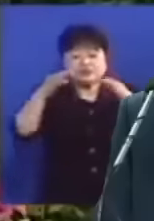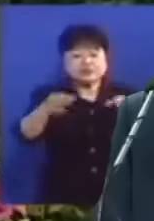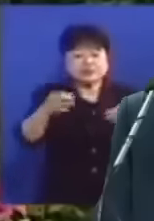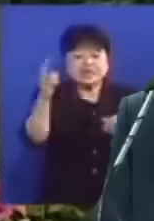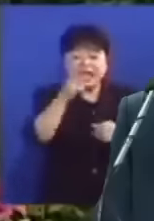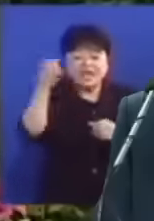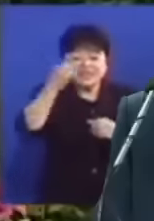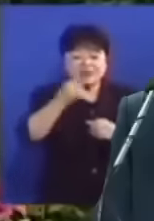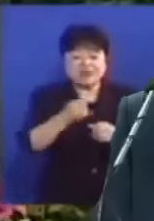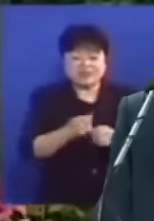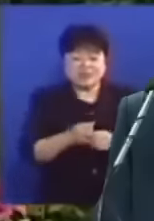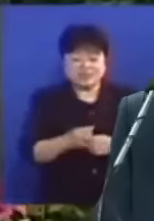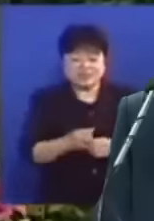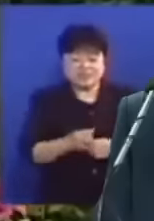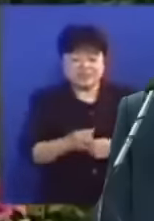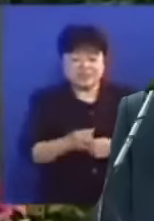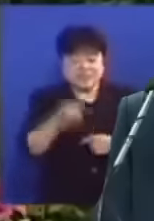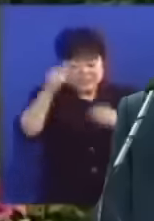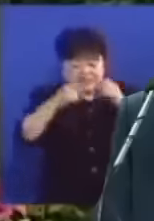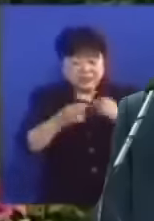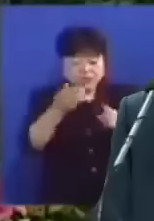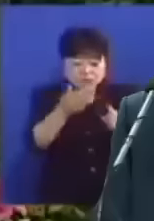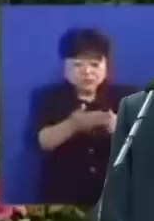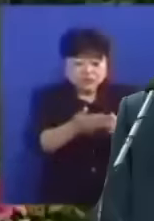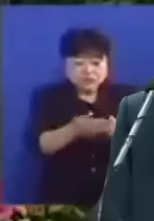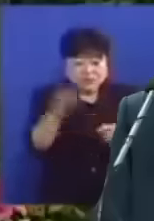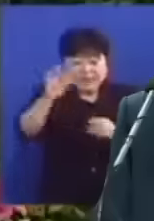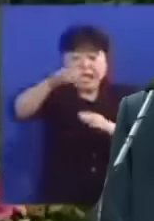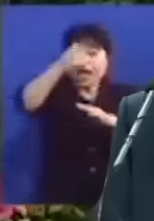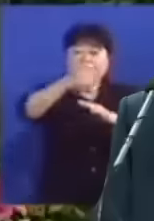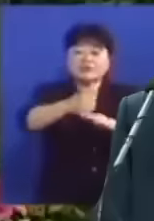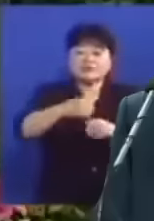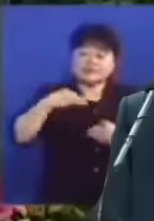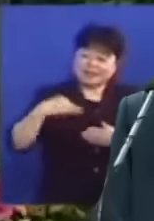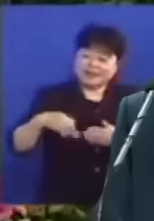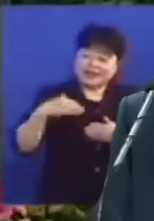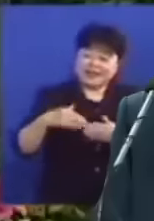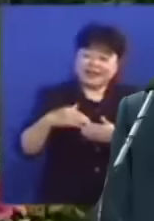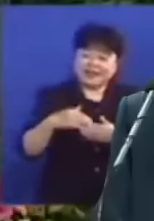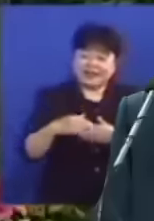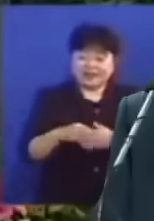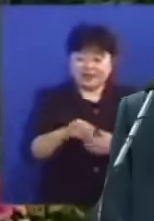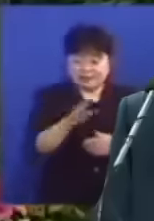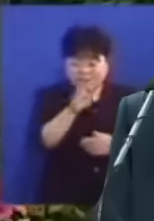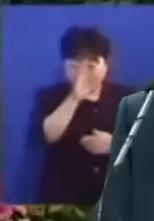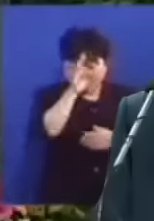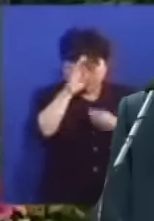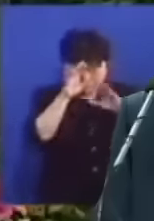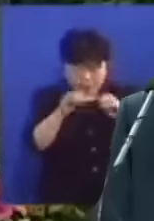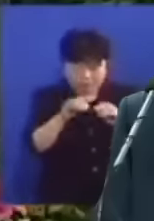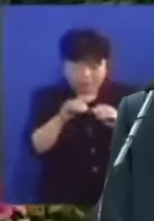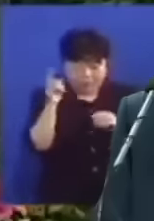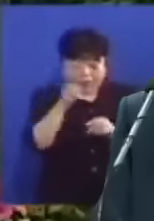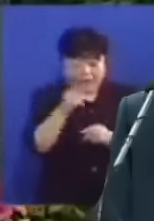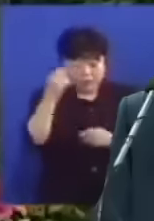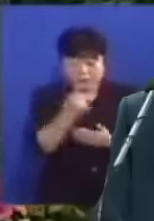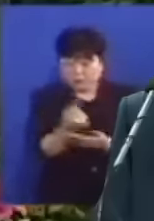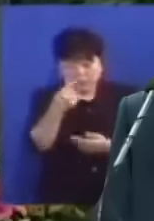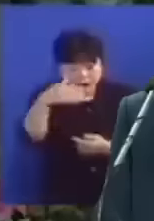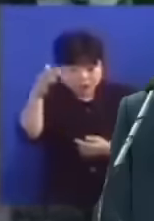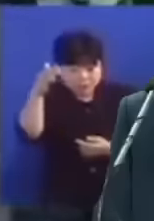때 다윗이 수금을 들고 와서 손으로 탄 적 사울이 상쾌하여 낫고 악령이 거기에서 떠나니라.